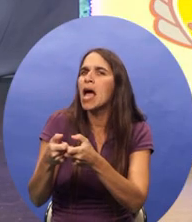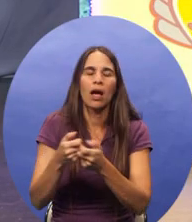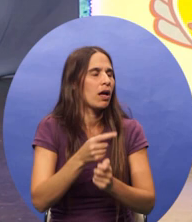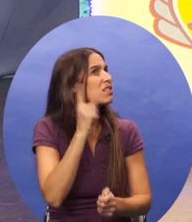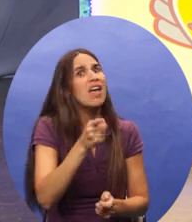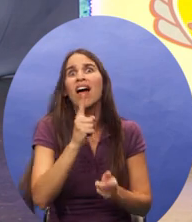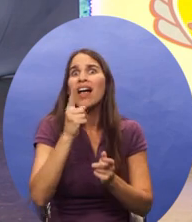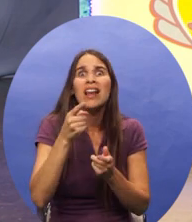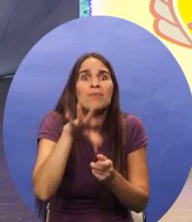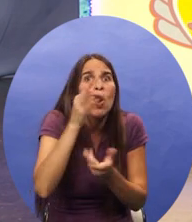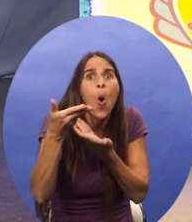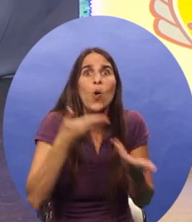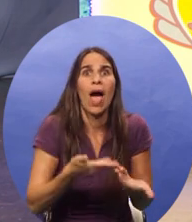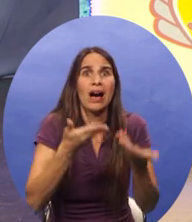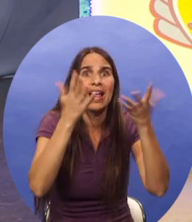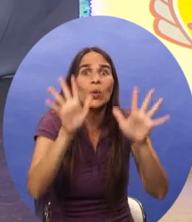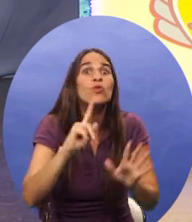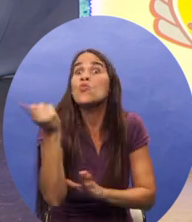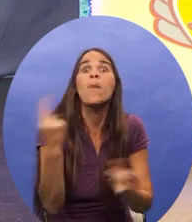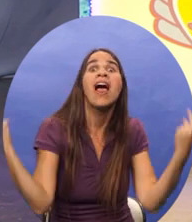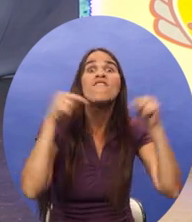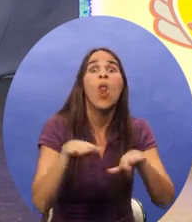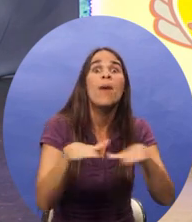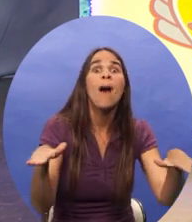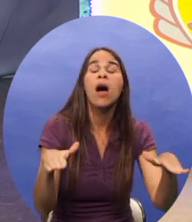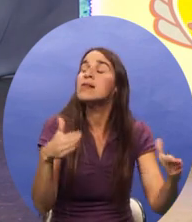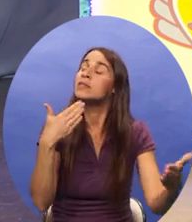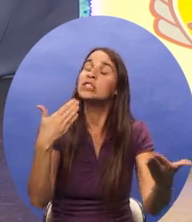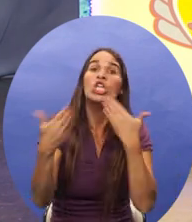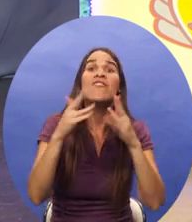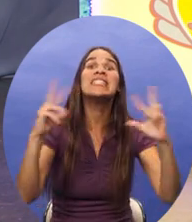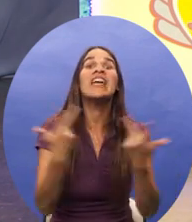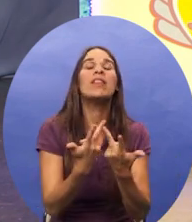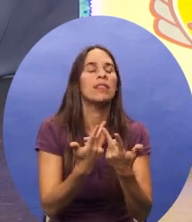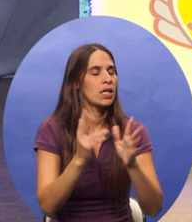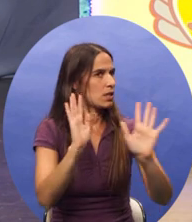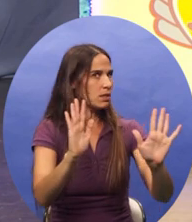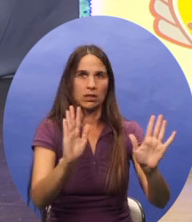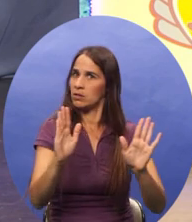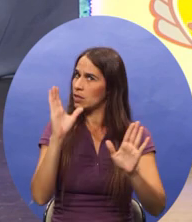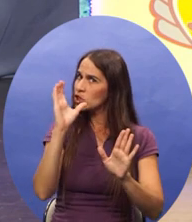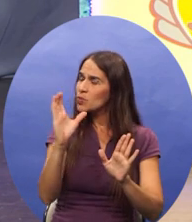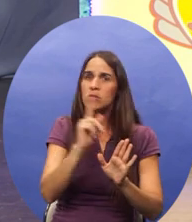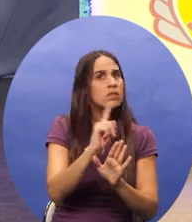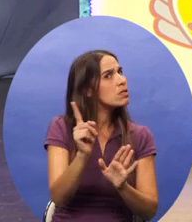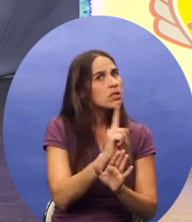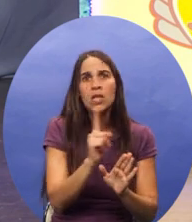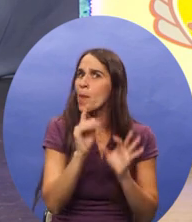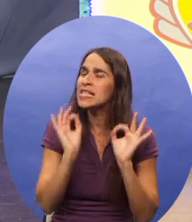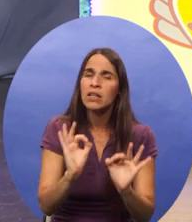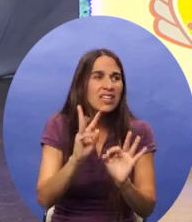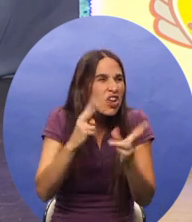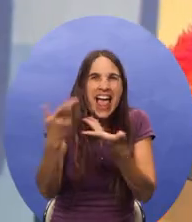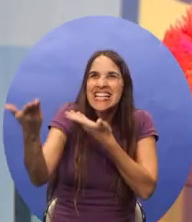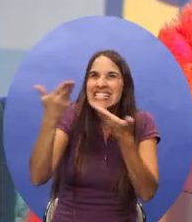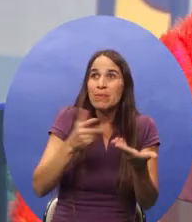אורח לתוכנית, כולם מיד לבמה. ישיבת צוות! חבר'ה, תקשיבו לי, זה ממש לא בסדר. אי אפשר להזמין לתוכנית